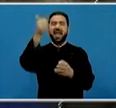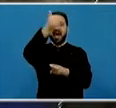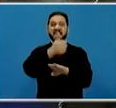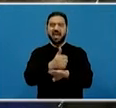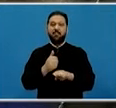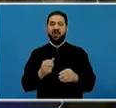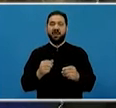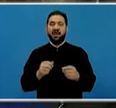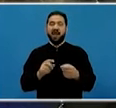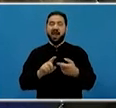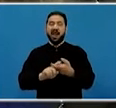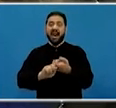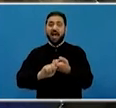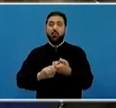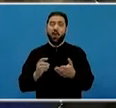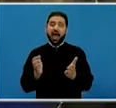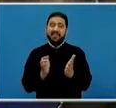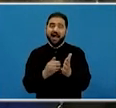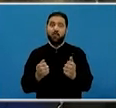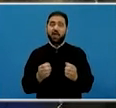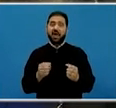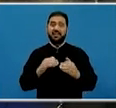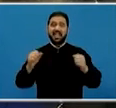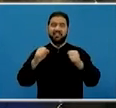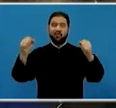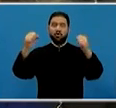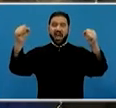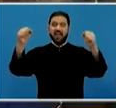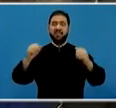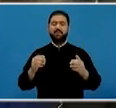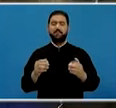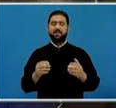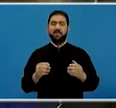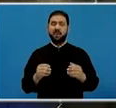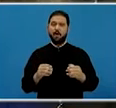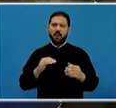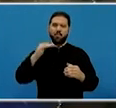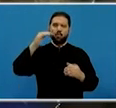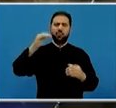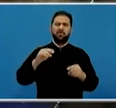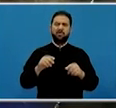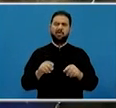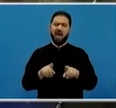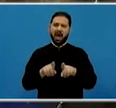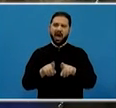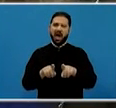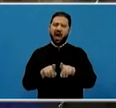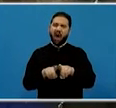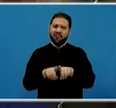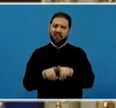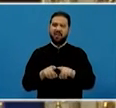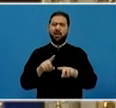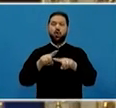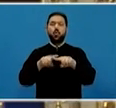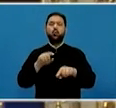fie dezvoltată spre cât mai mult sau spre cât mai multă asemănare cu prototipul nostru, cu comuniunea